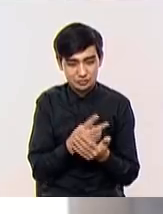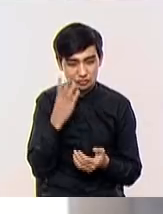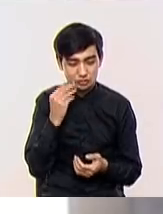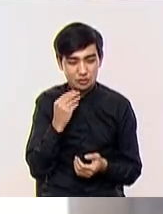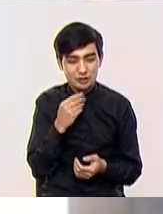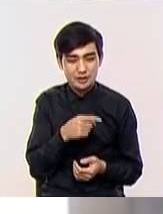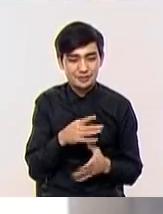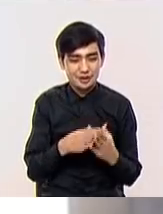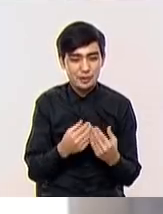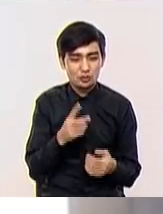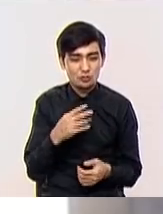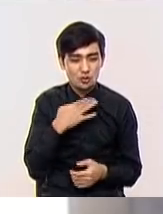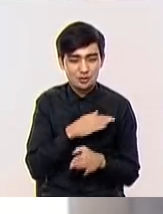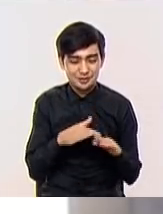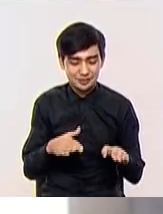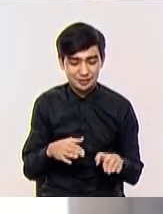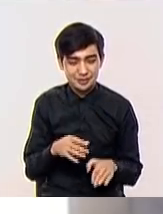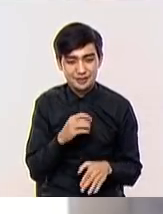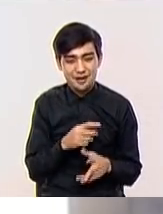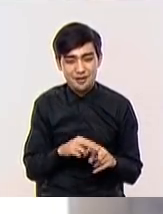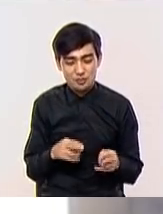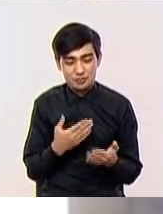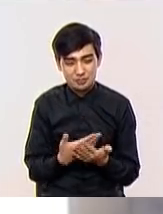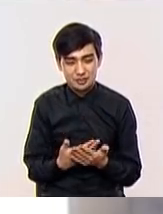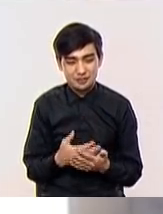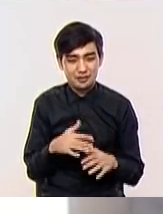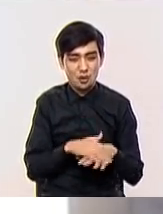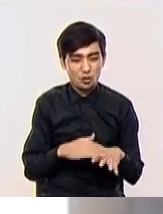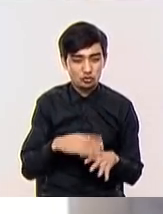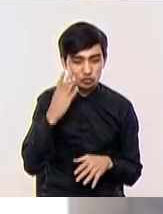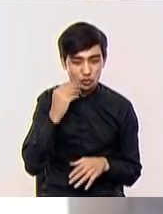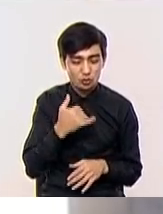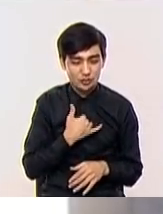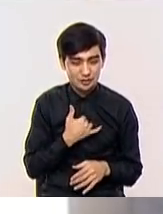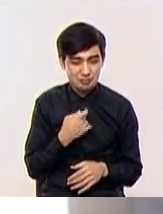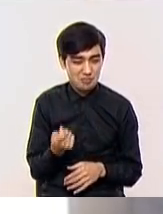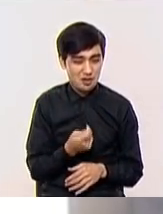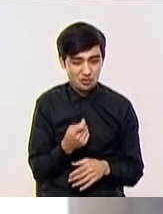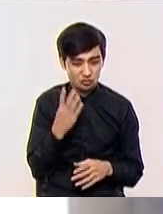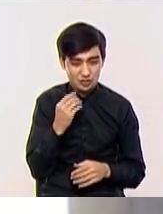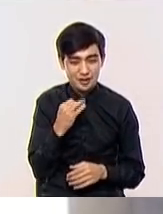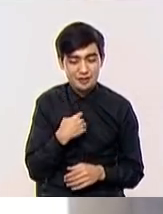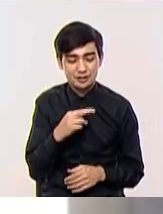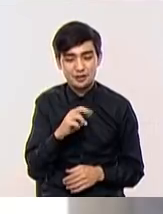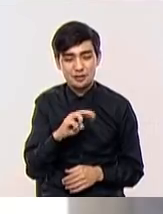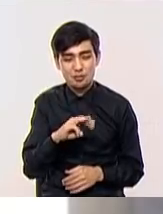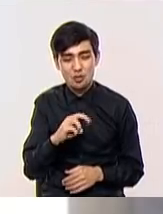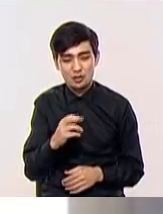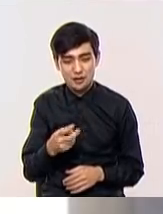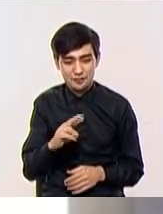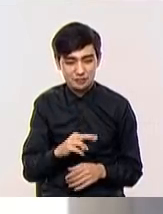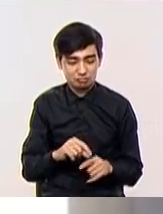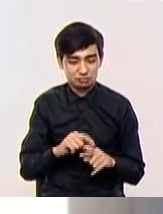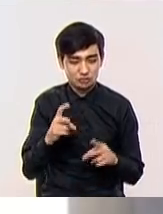бұл көпбалалы отбасылар. Олай болатын болса, халық саны бізде аз, білесіздер, бізге демографиялық дүмпу